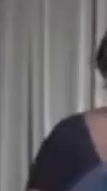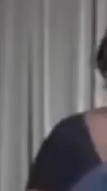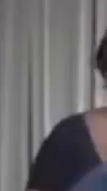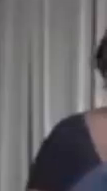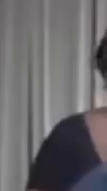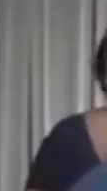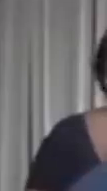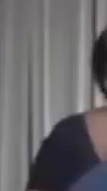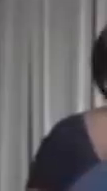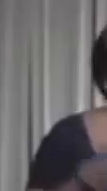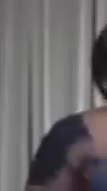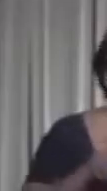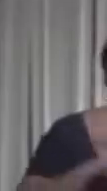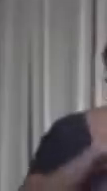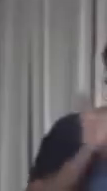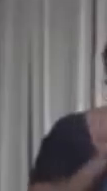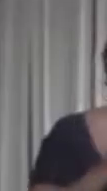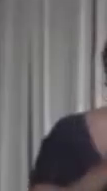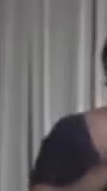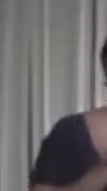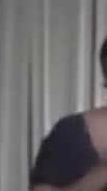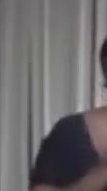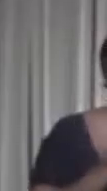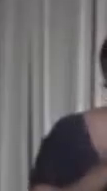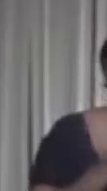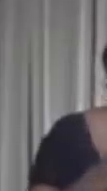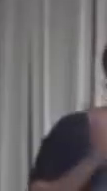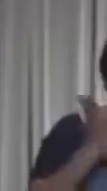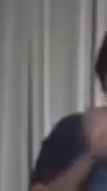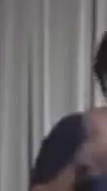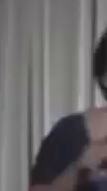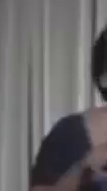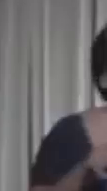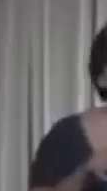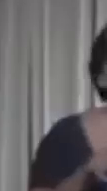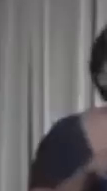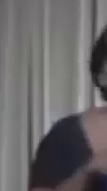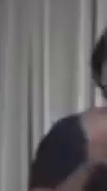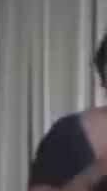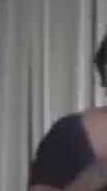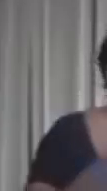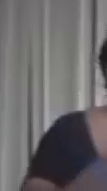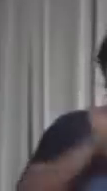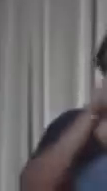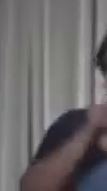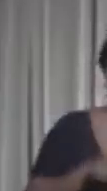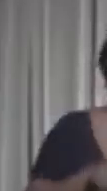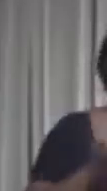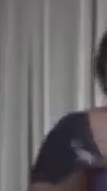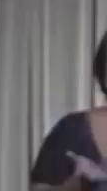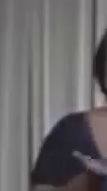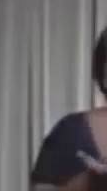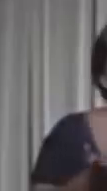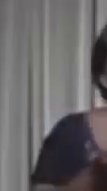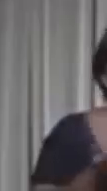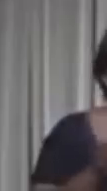விஷயங்களை, மறைமுகமான வரிகளை மக்கள் மீது சுமத்தி இருக்கிறீர்கள். டாலர் தட்டுப்பாடு நாட்டிலே இருக்கிறது. இன்னும் 4-5 மாதங்களிலே